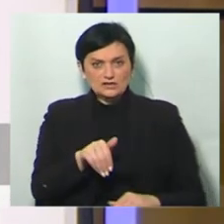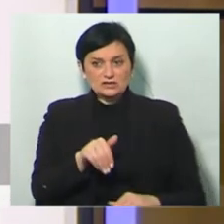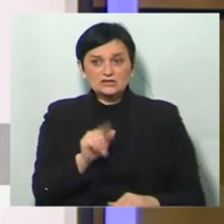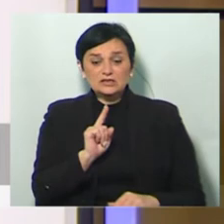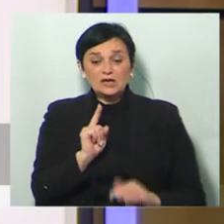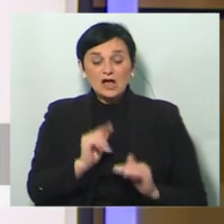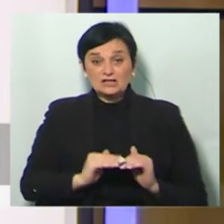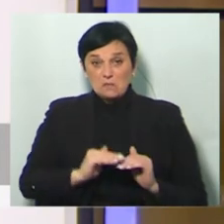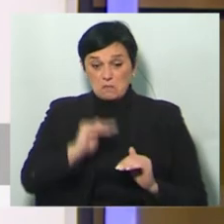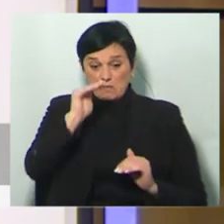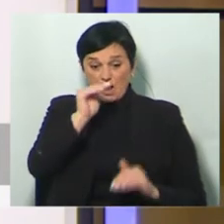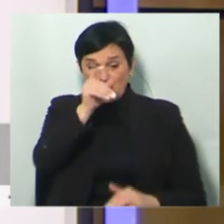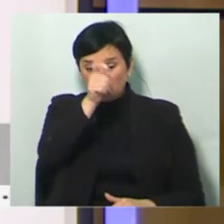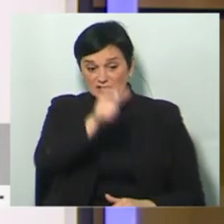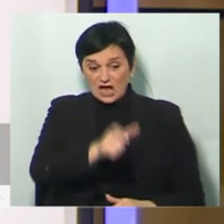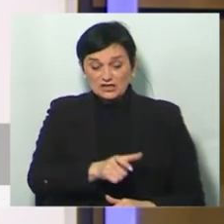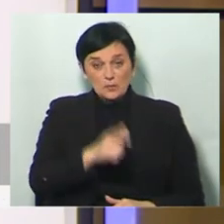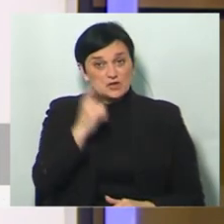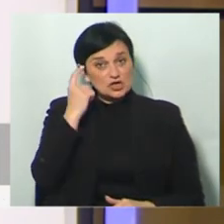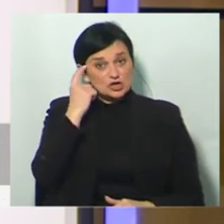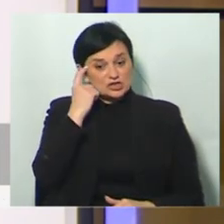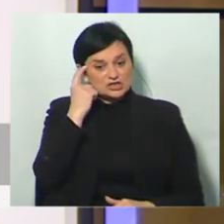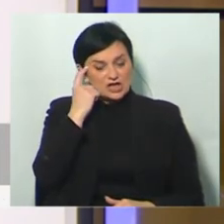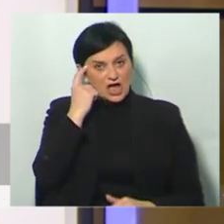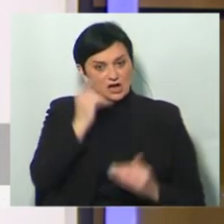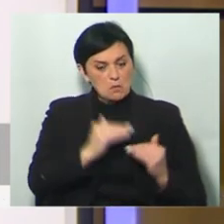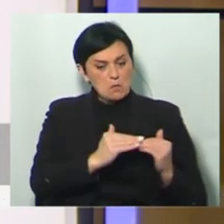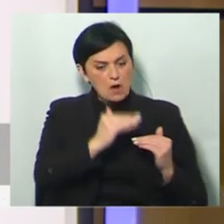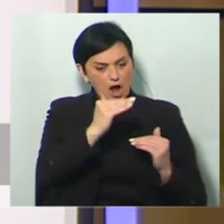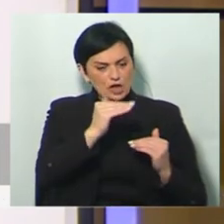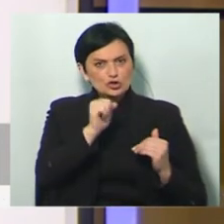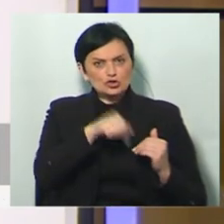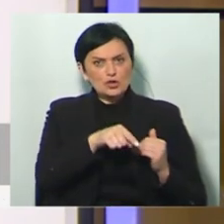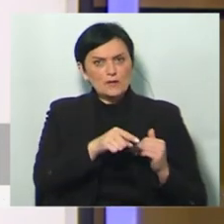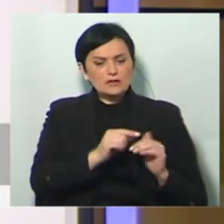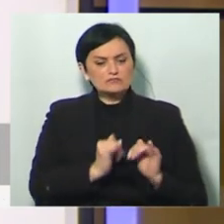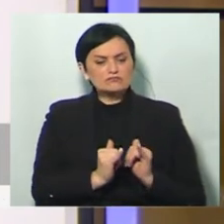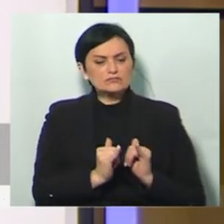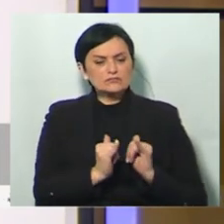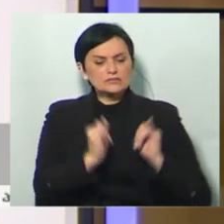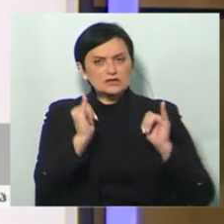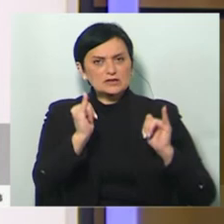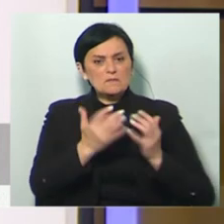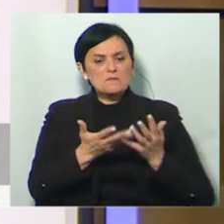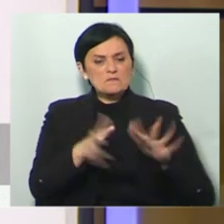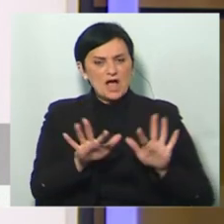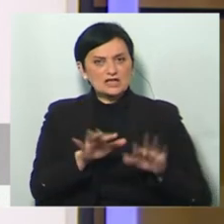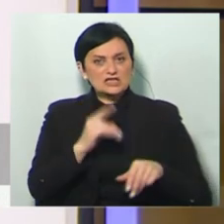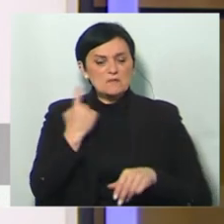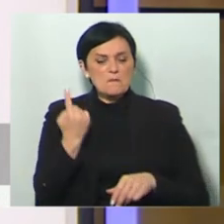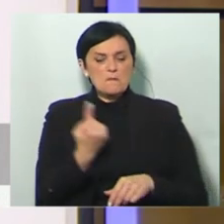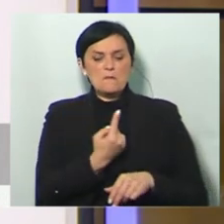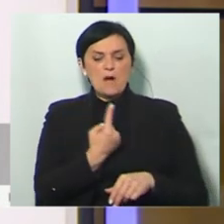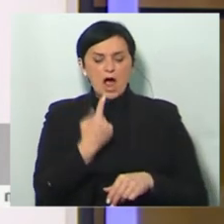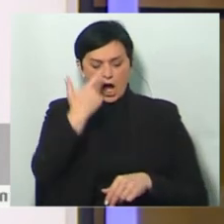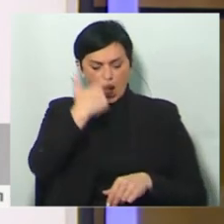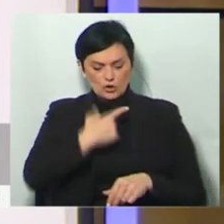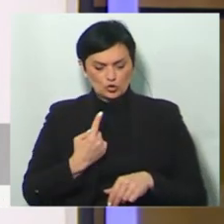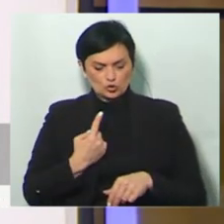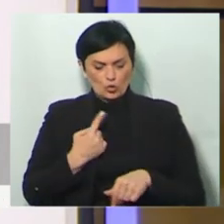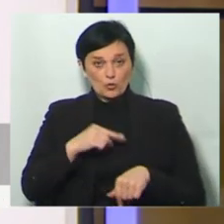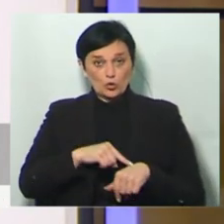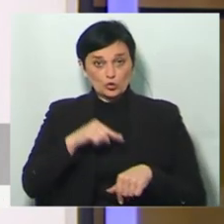უფრო მაღალი ადამიანის ინტელექტი, შეიძლება მასში უფრო მეტად იყოს გამძაბრებული მარტოობის გრძნობა და რაც უფრო